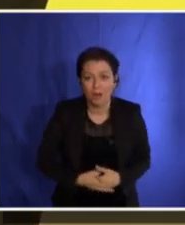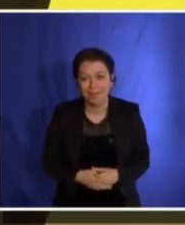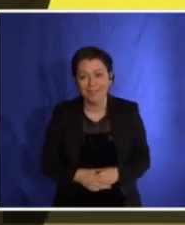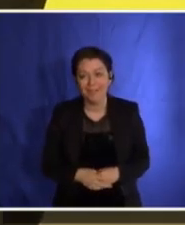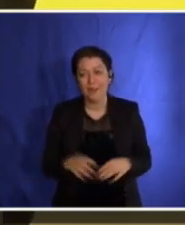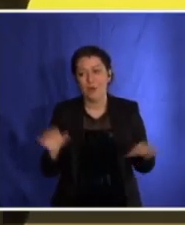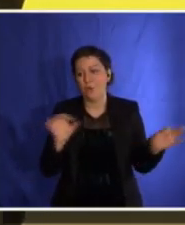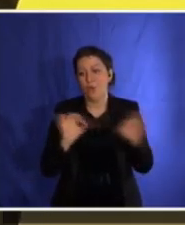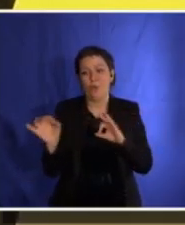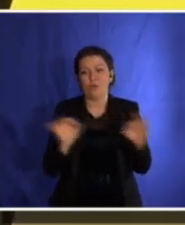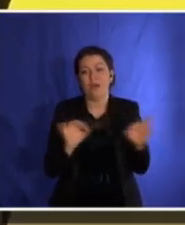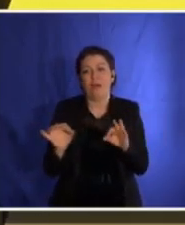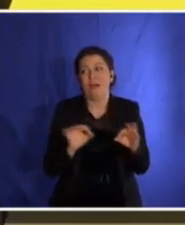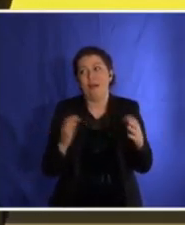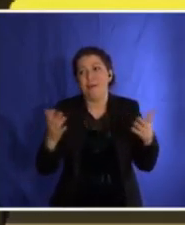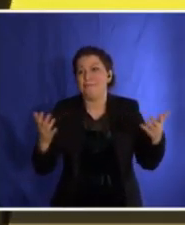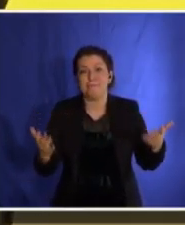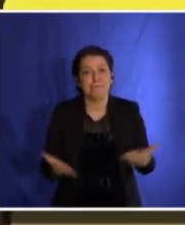Oder wenn wir